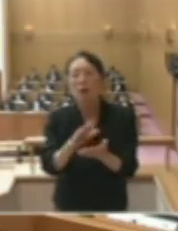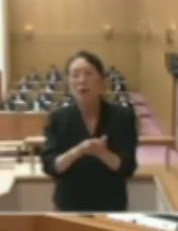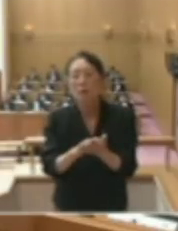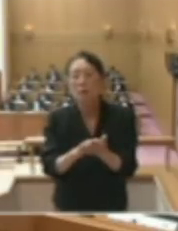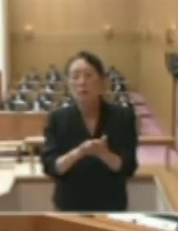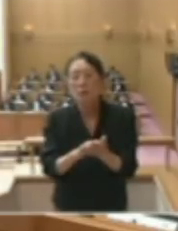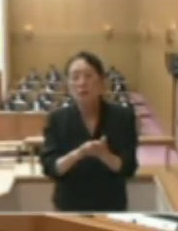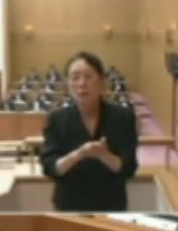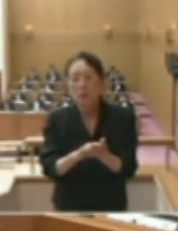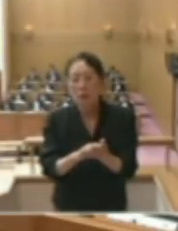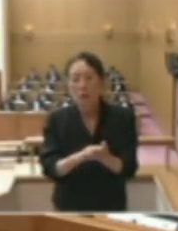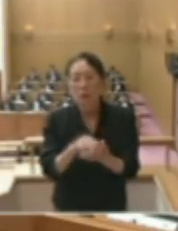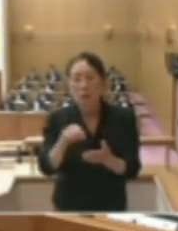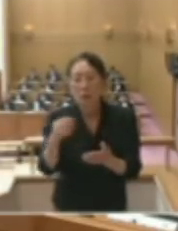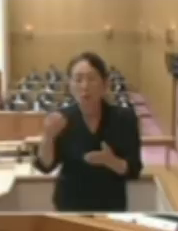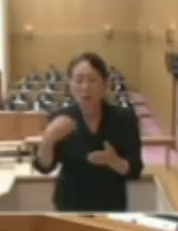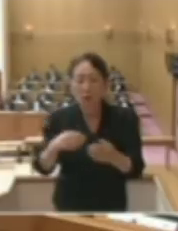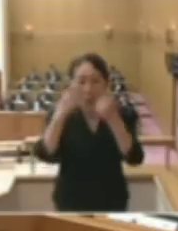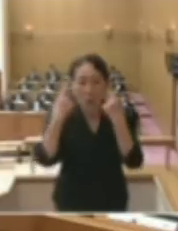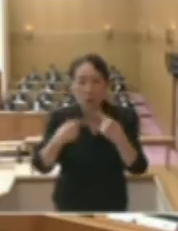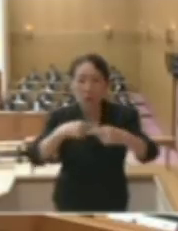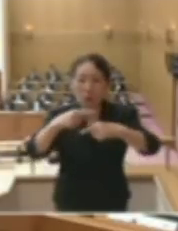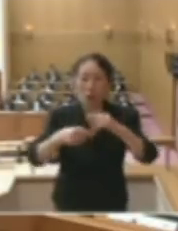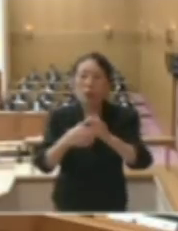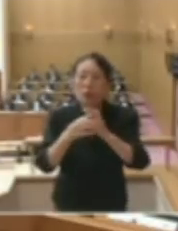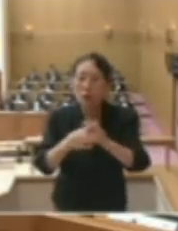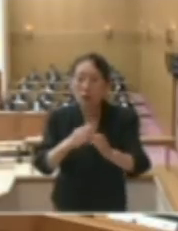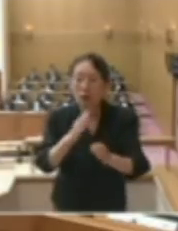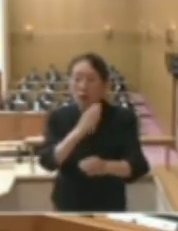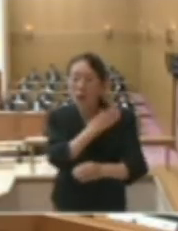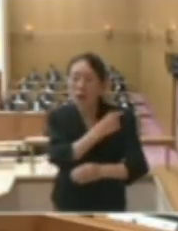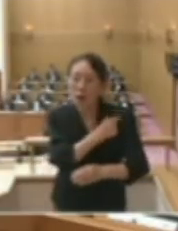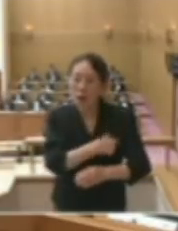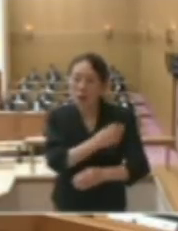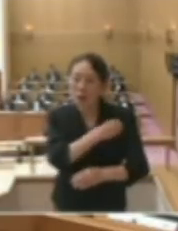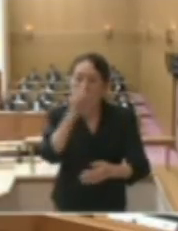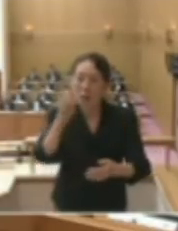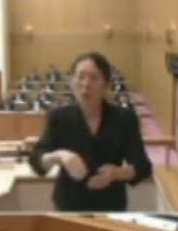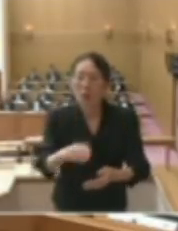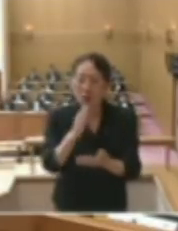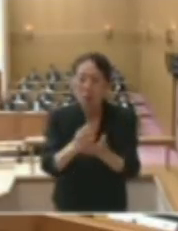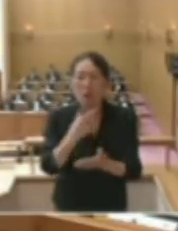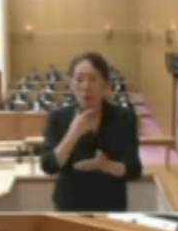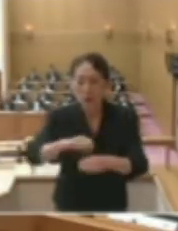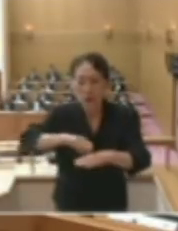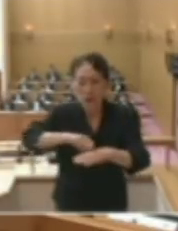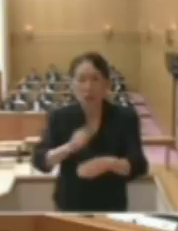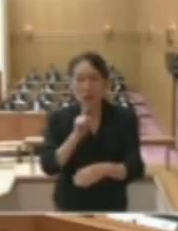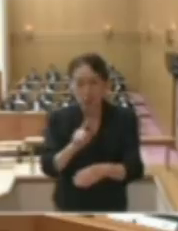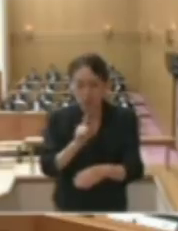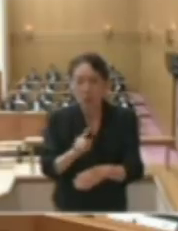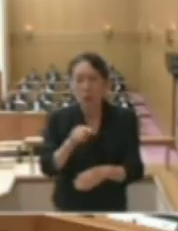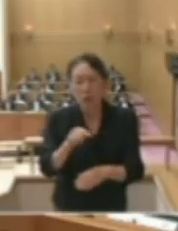私はマスコミに、個人の話だから、肩書きはやめてくれと、厳しく私は言うのが、